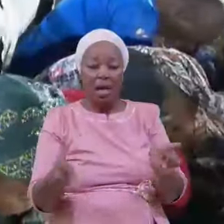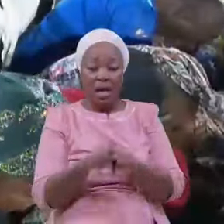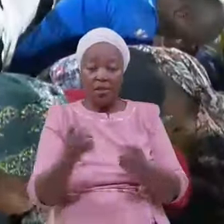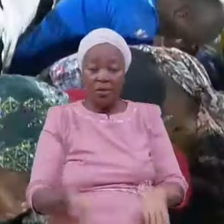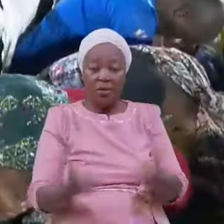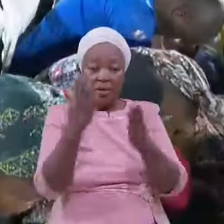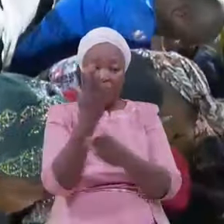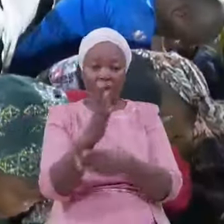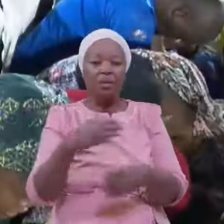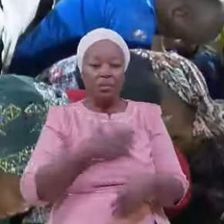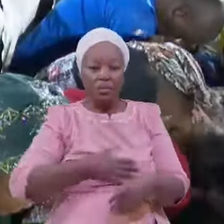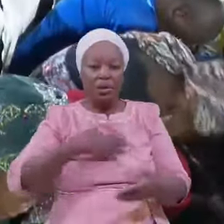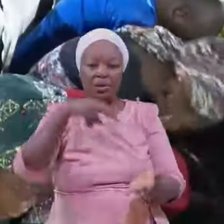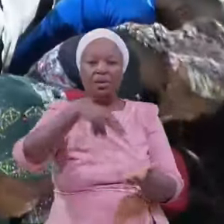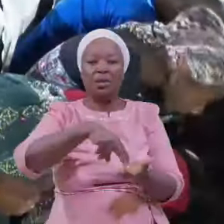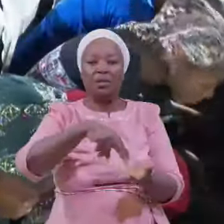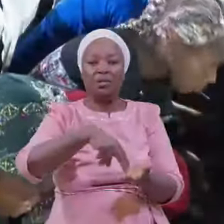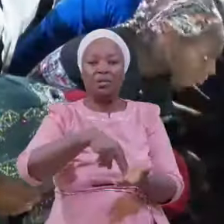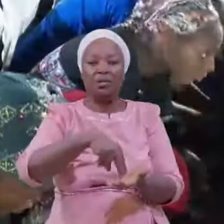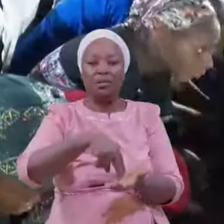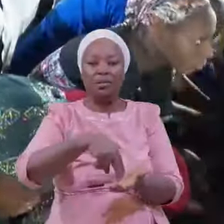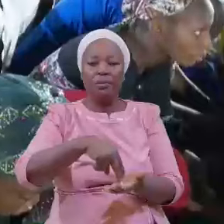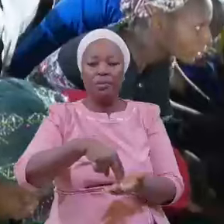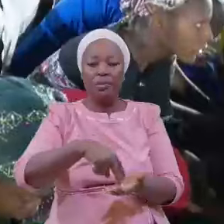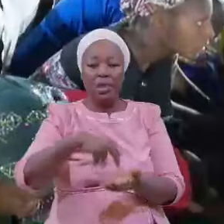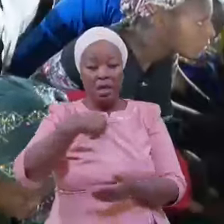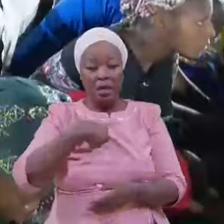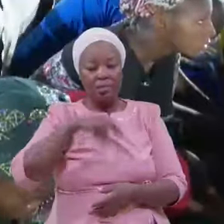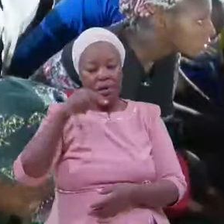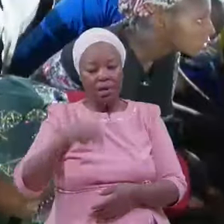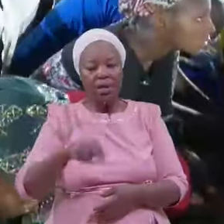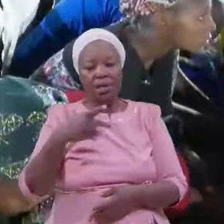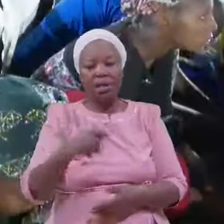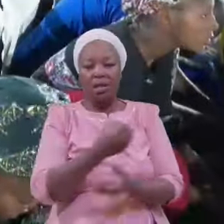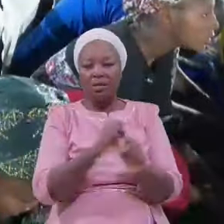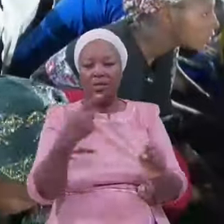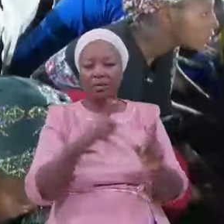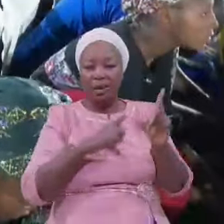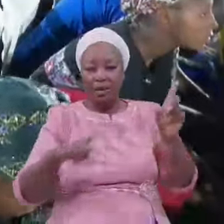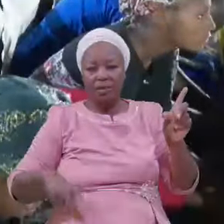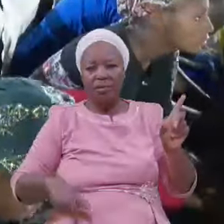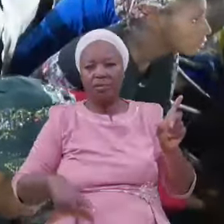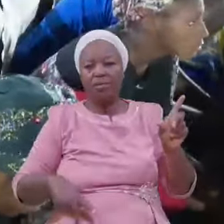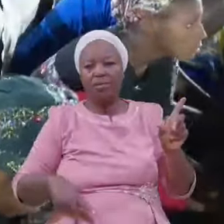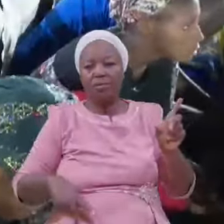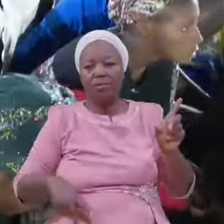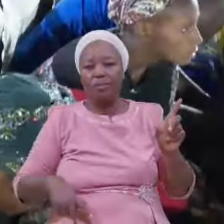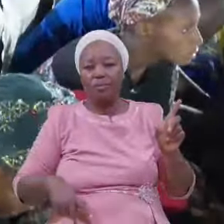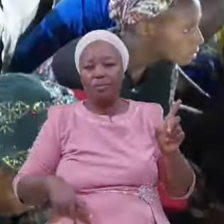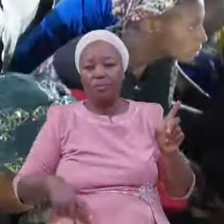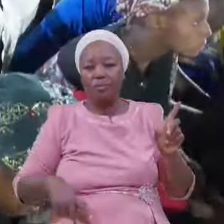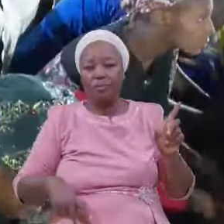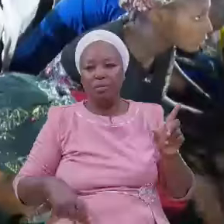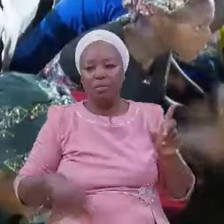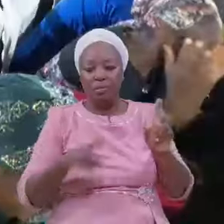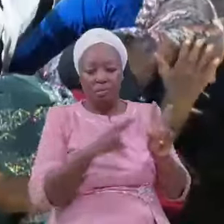up. I need the salvation of the Lord. Habang ikaw ay tumatayo ngayon, look itaas